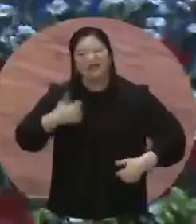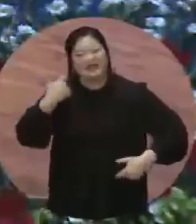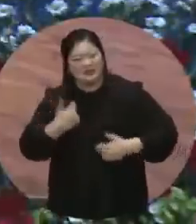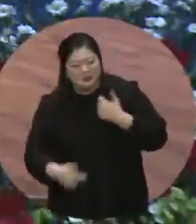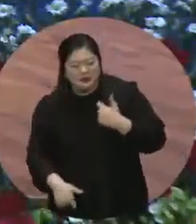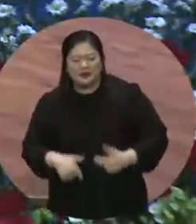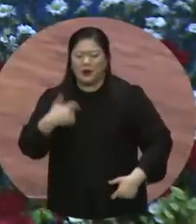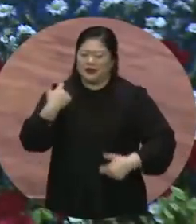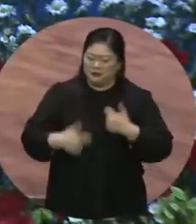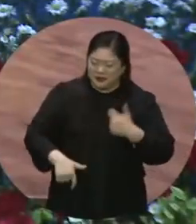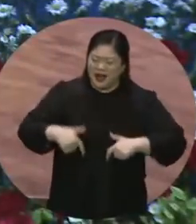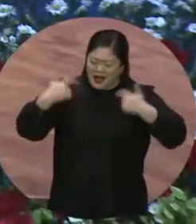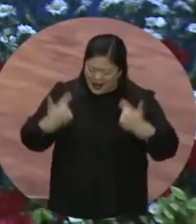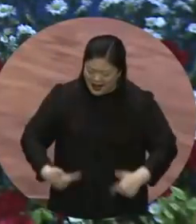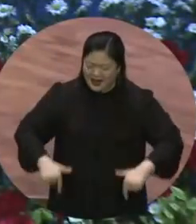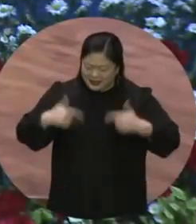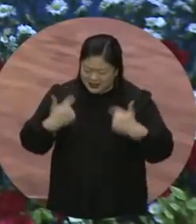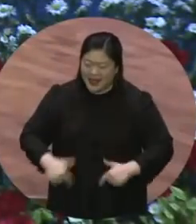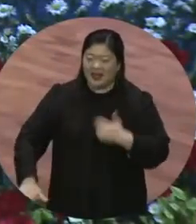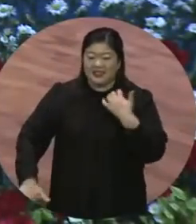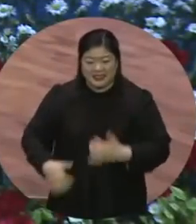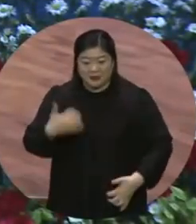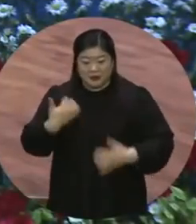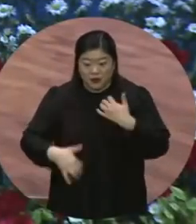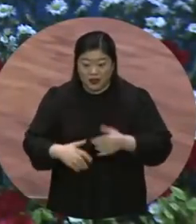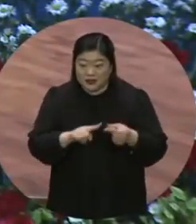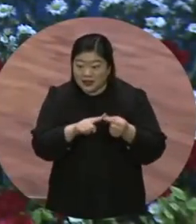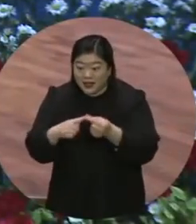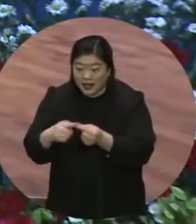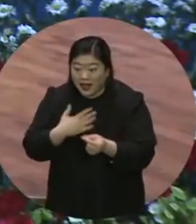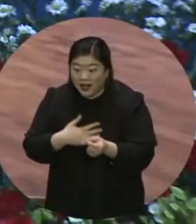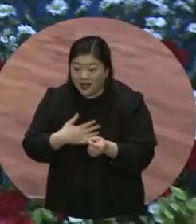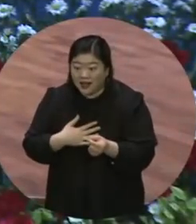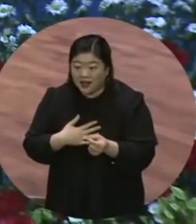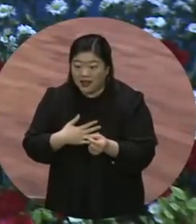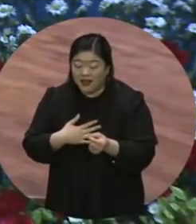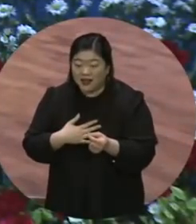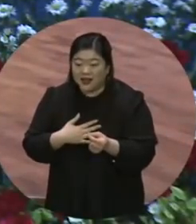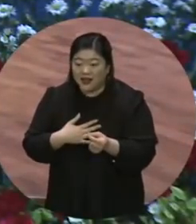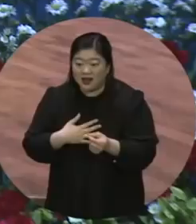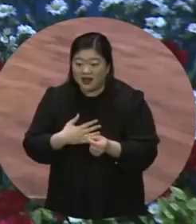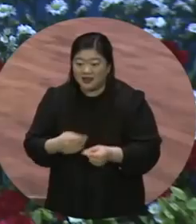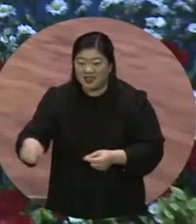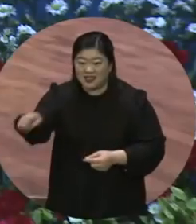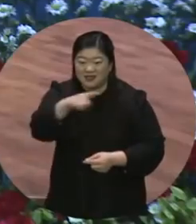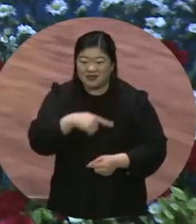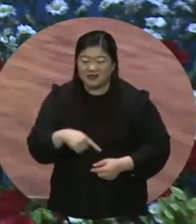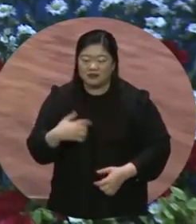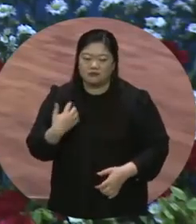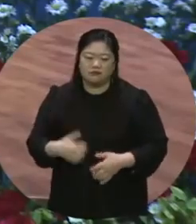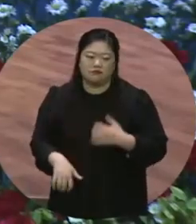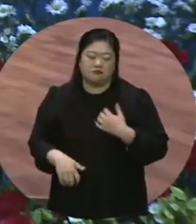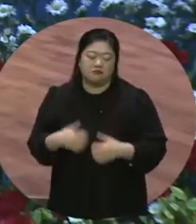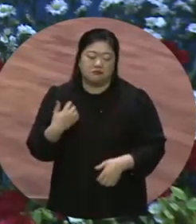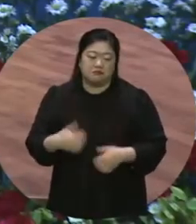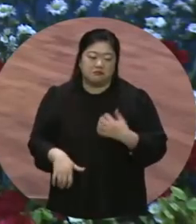기쁘도다, 항상 기쁘도다. 아멘. 내만 기쁜 것 같네. 전부 다 말해.